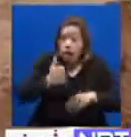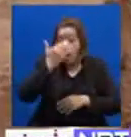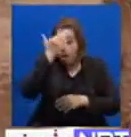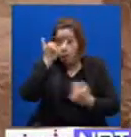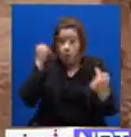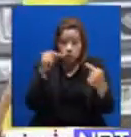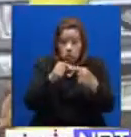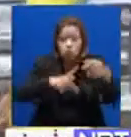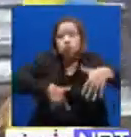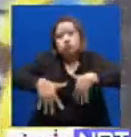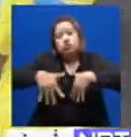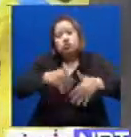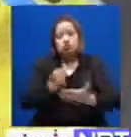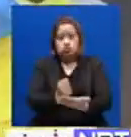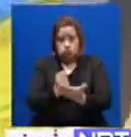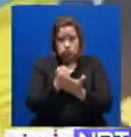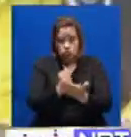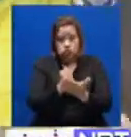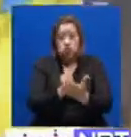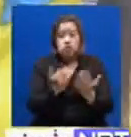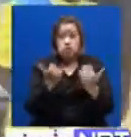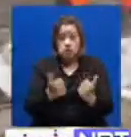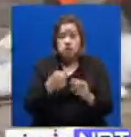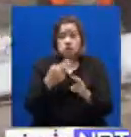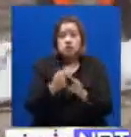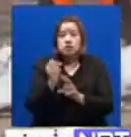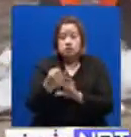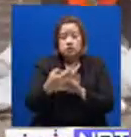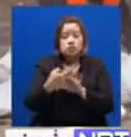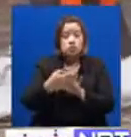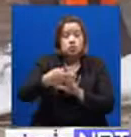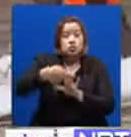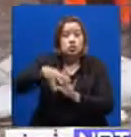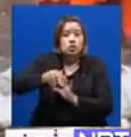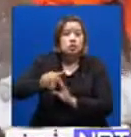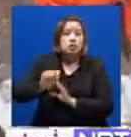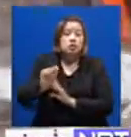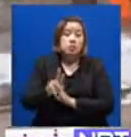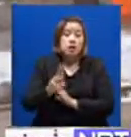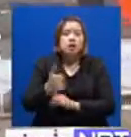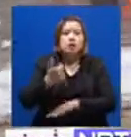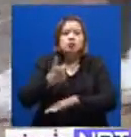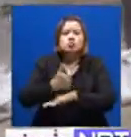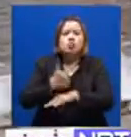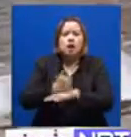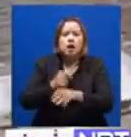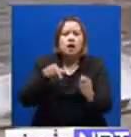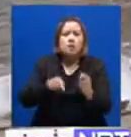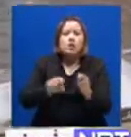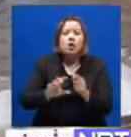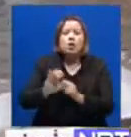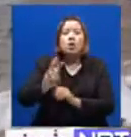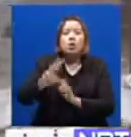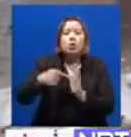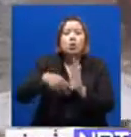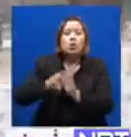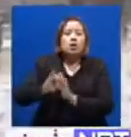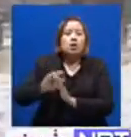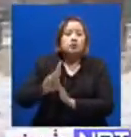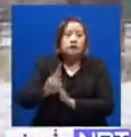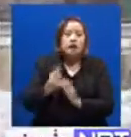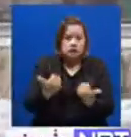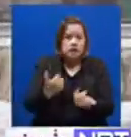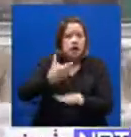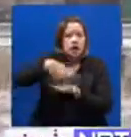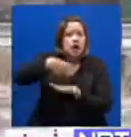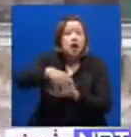องประชาชนอย่างเต็มที่นายสุเมธช้างชนะปลัดอำเภอหัวหน้าฝ่ายความมั่นคงอำเภอหัวไซลงพื้นที่พร้อมเปิดเผ